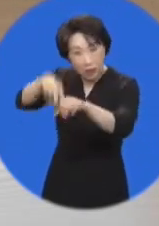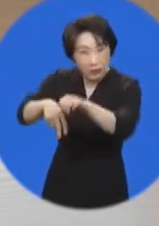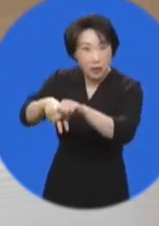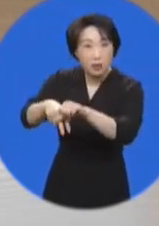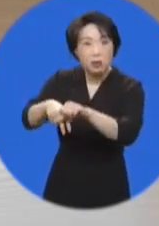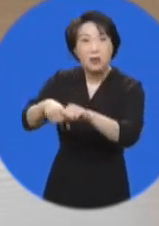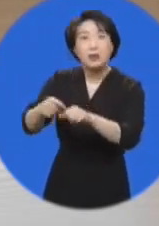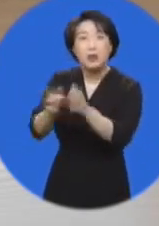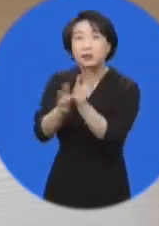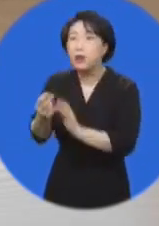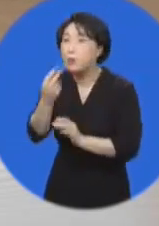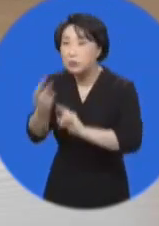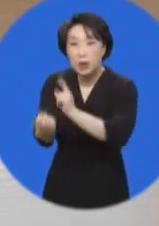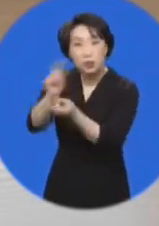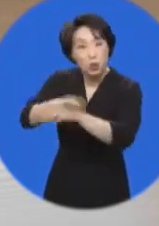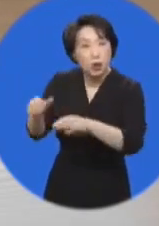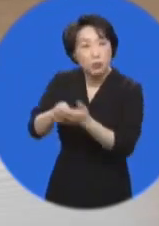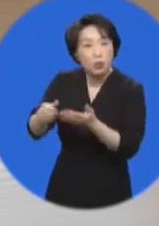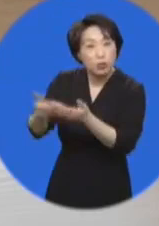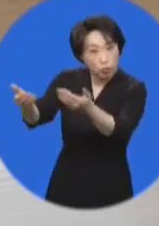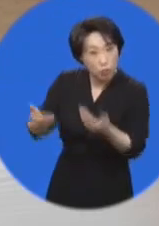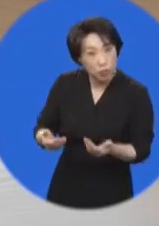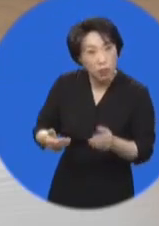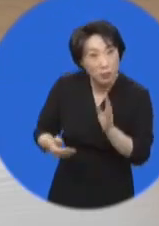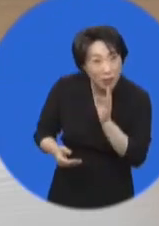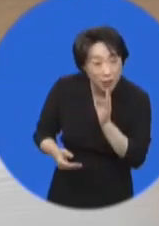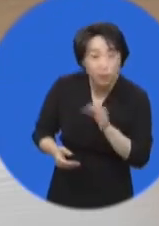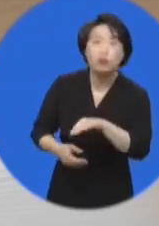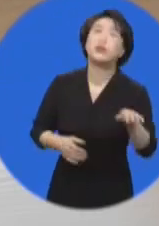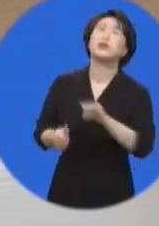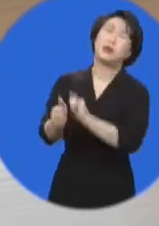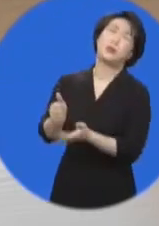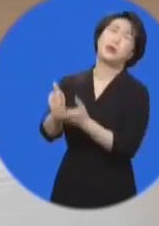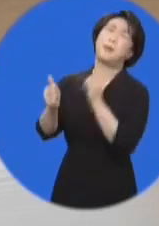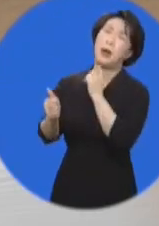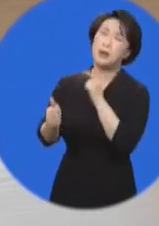일이지 상대방의 반응은 따지지 마라 그 말이오.